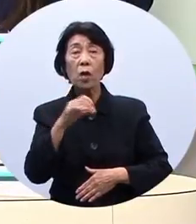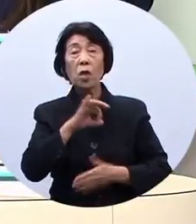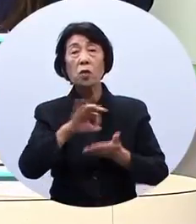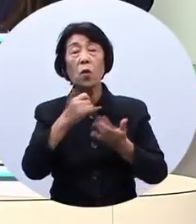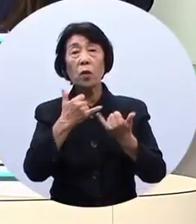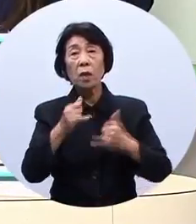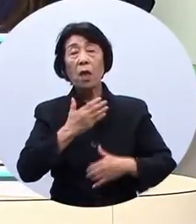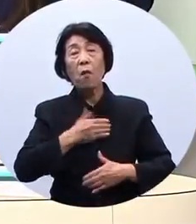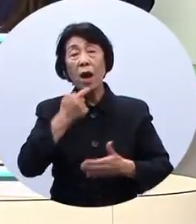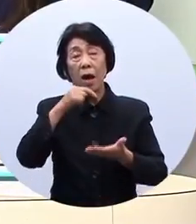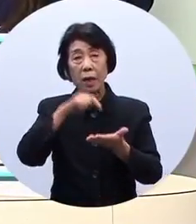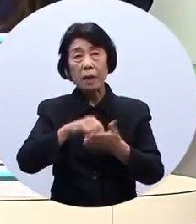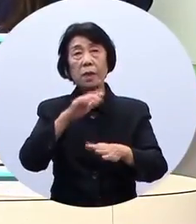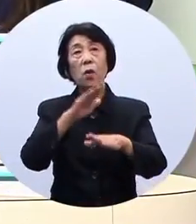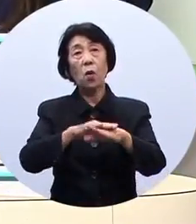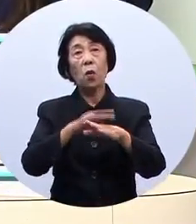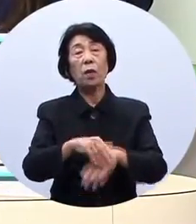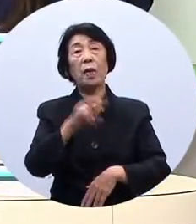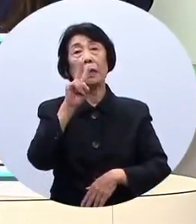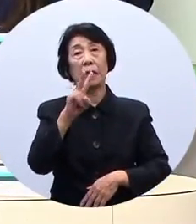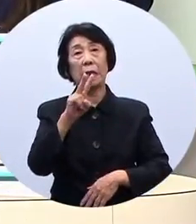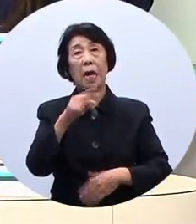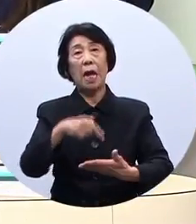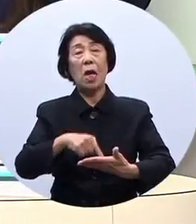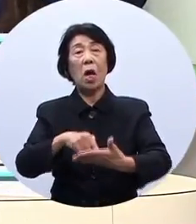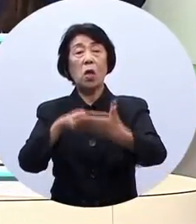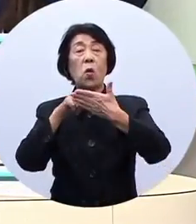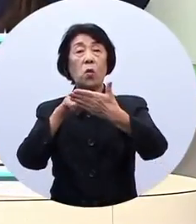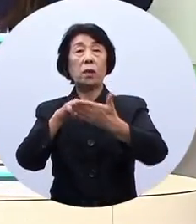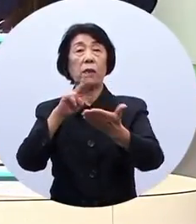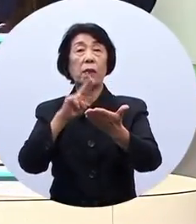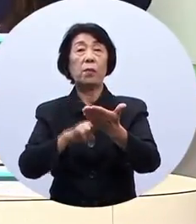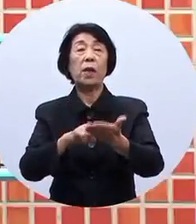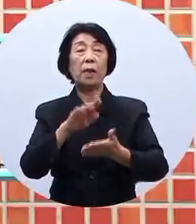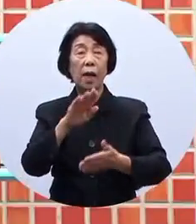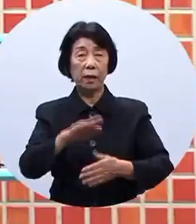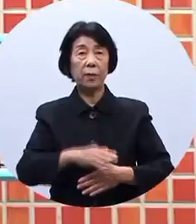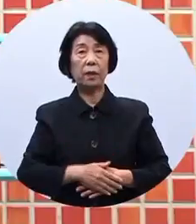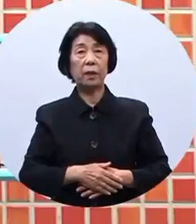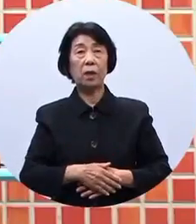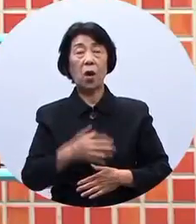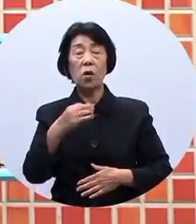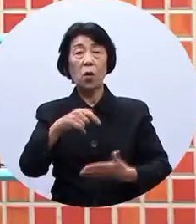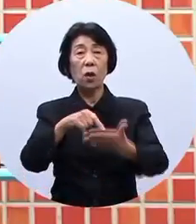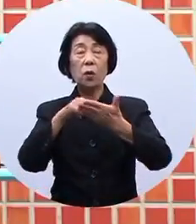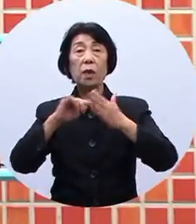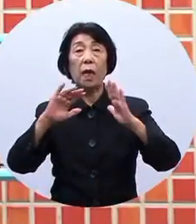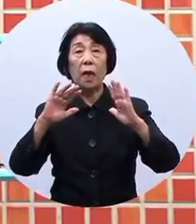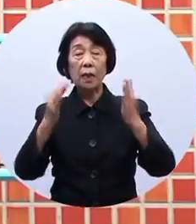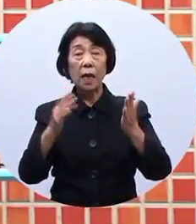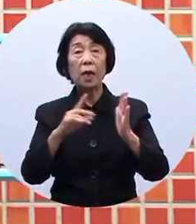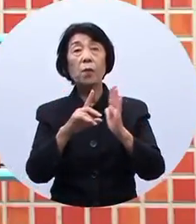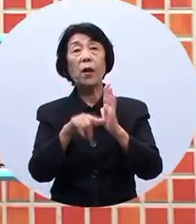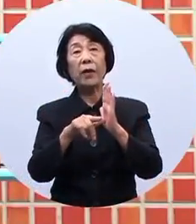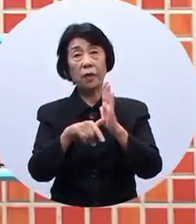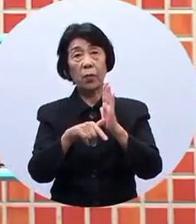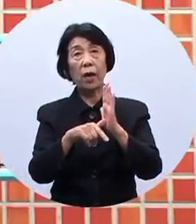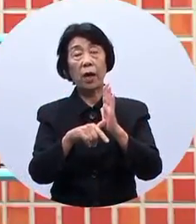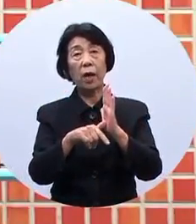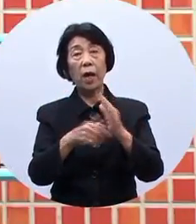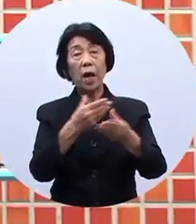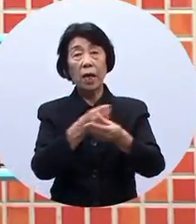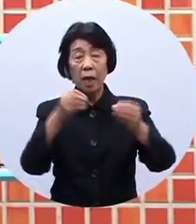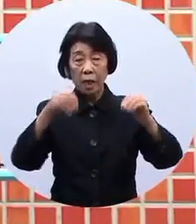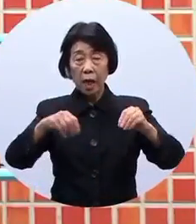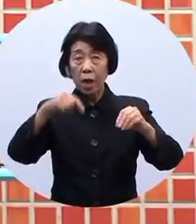に分かりやすい形で2度表示するという定めがあります。料金表示がないような場合には契約